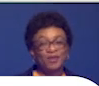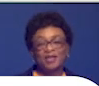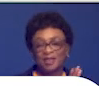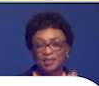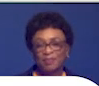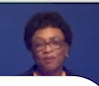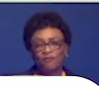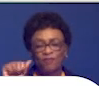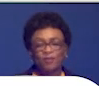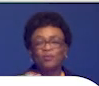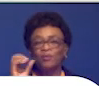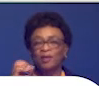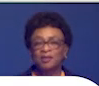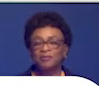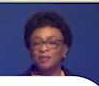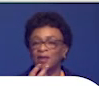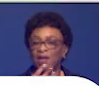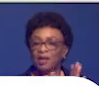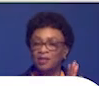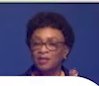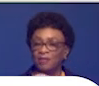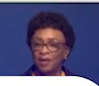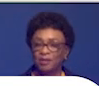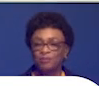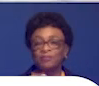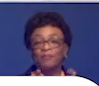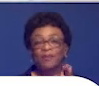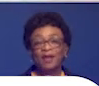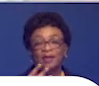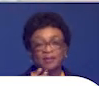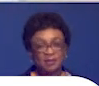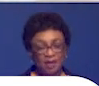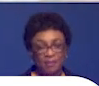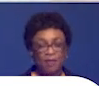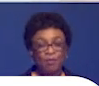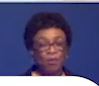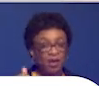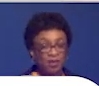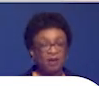kup 8.87 tauti mwak Jana